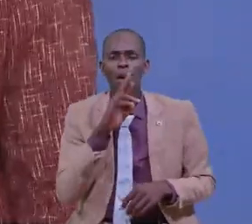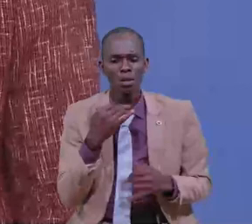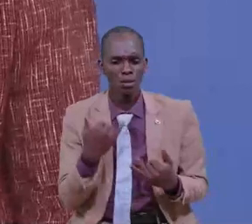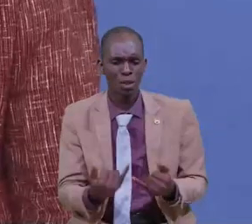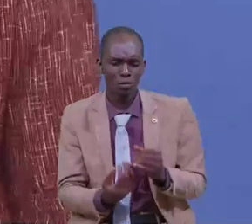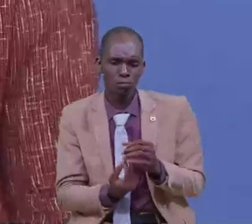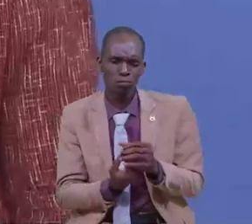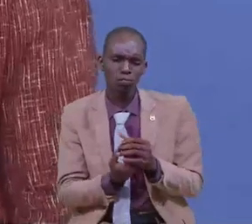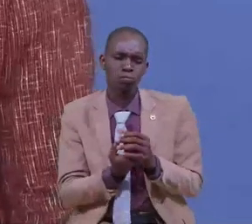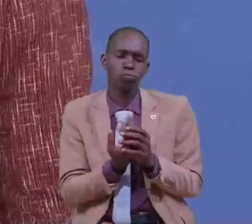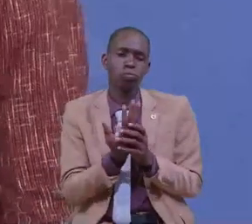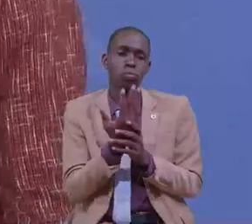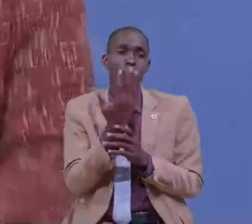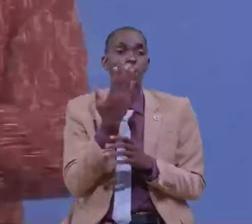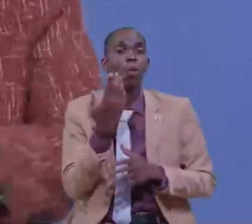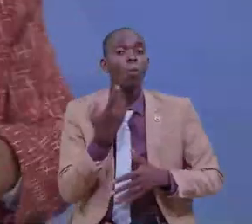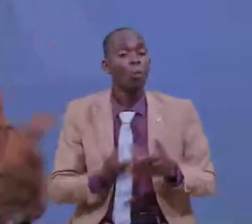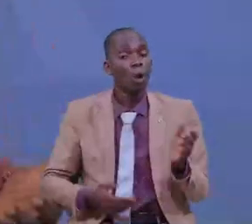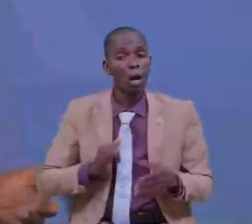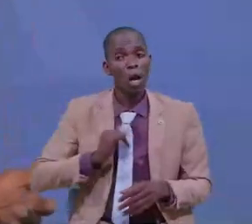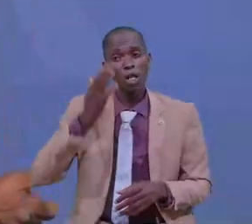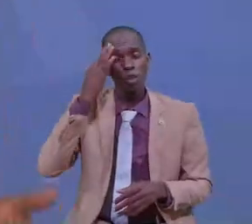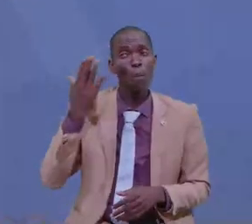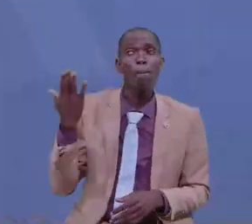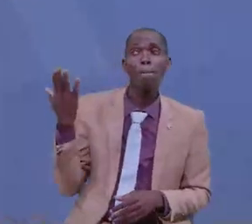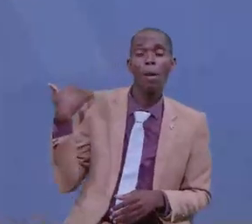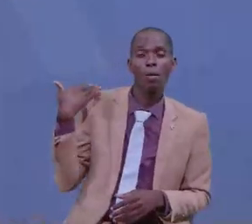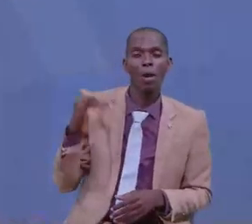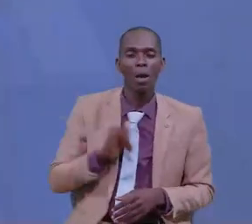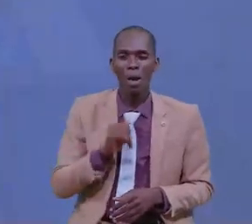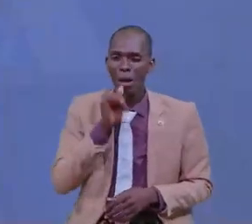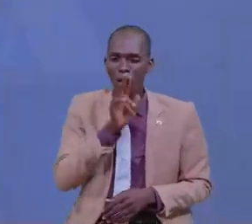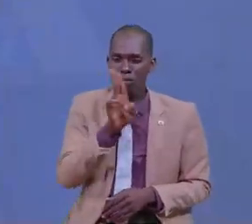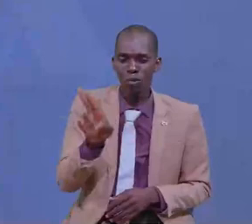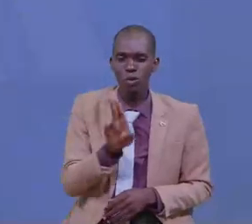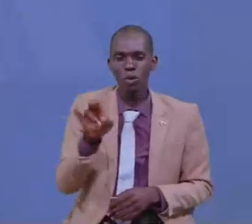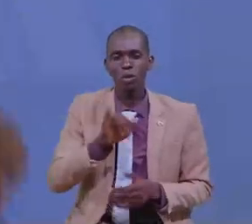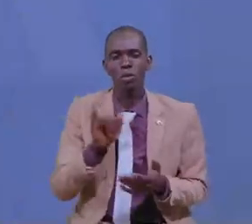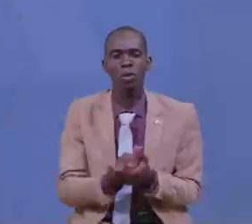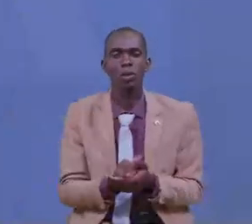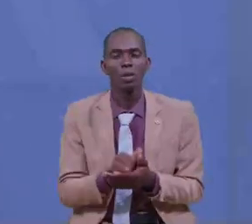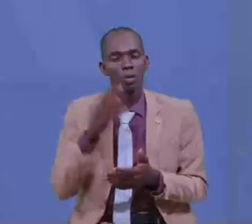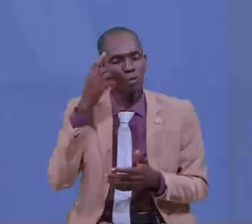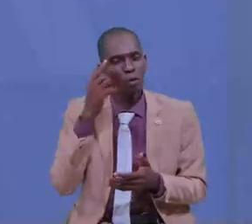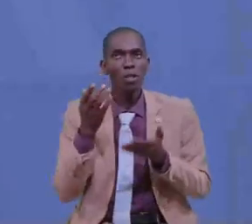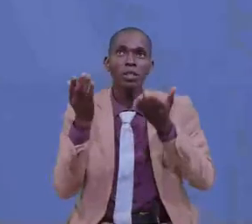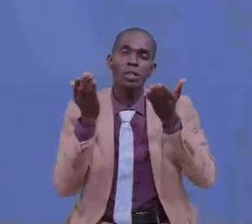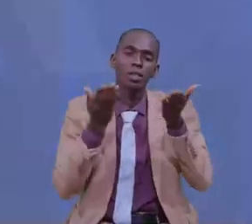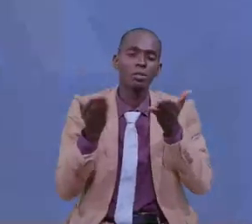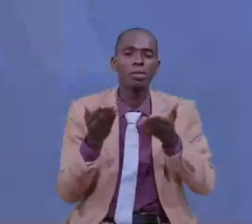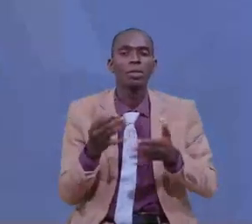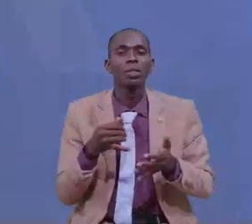en train de grandir, ce que je connaissais, j'utilise ça, et c'est pour le